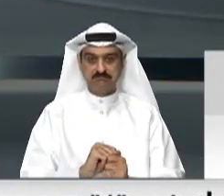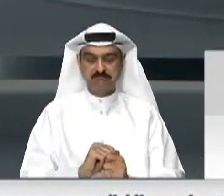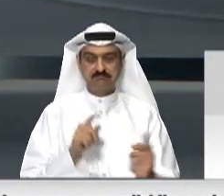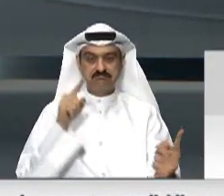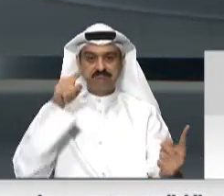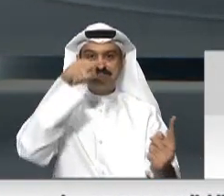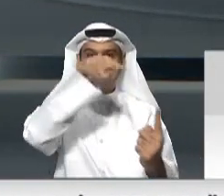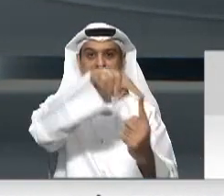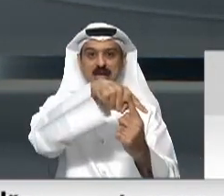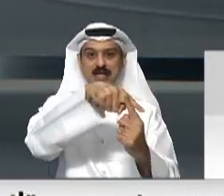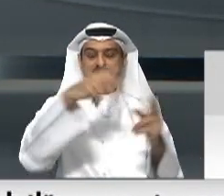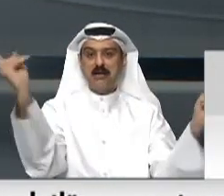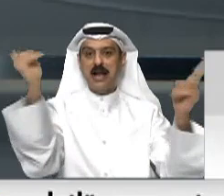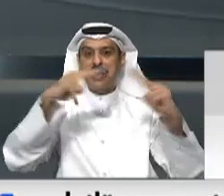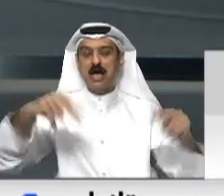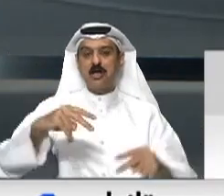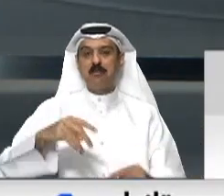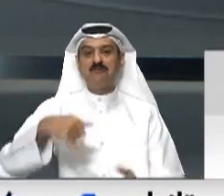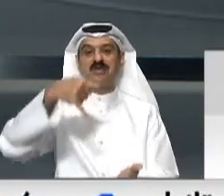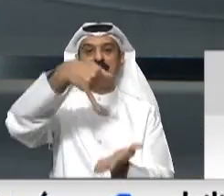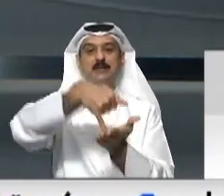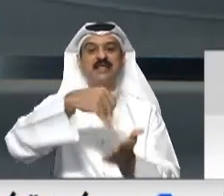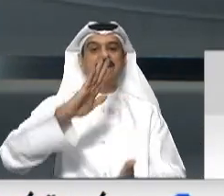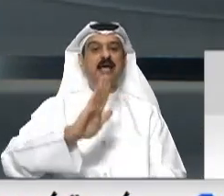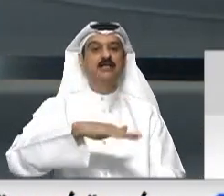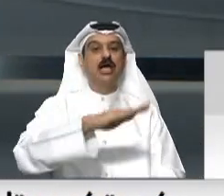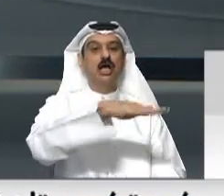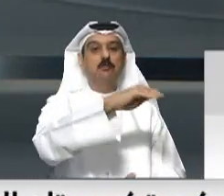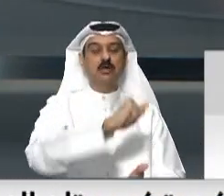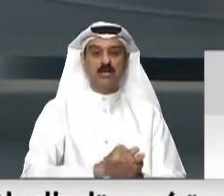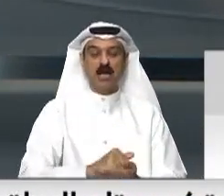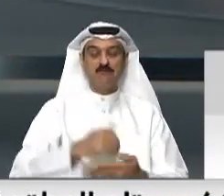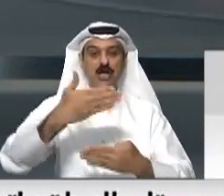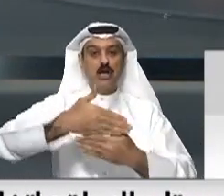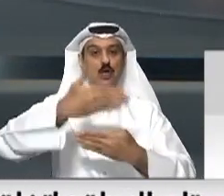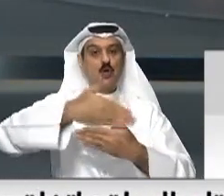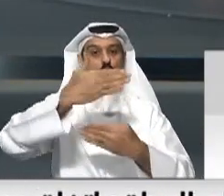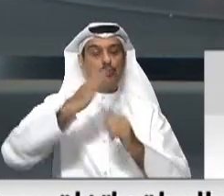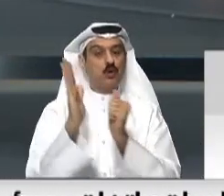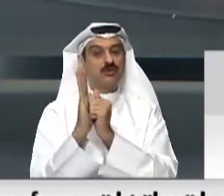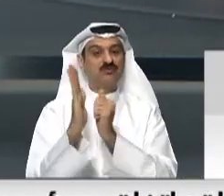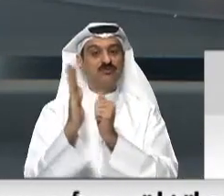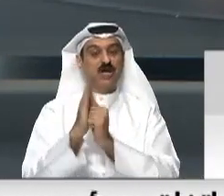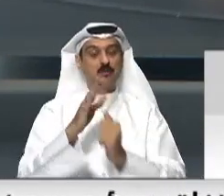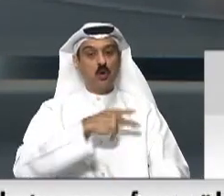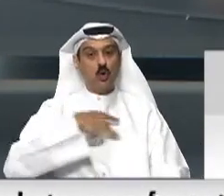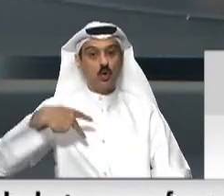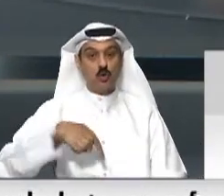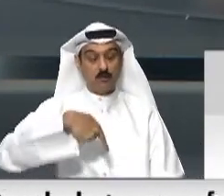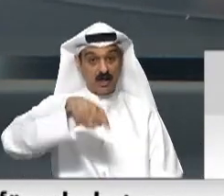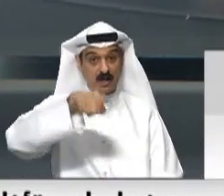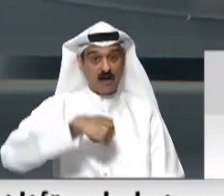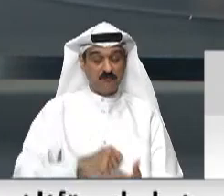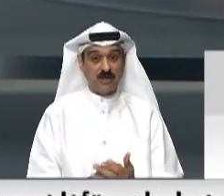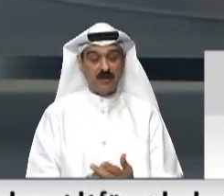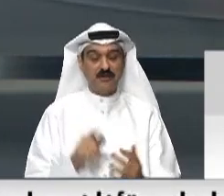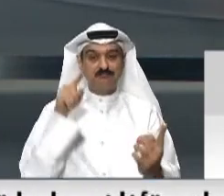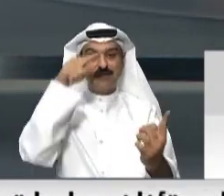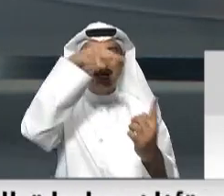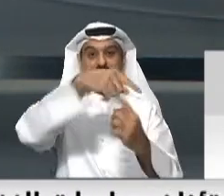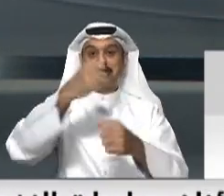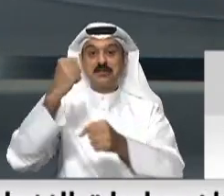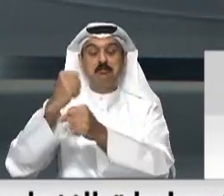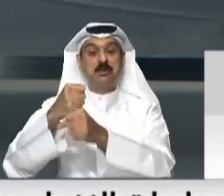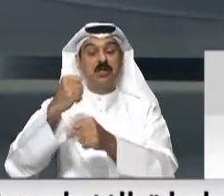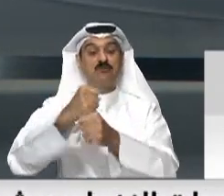التيار الكهربائي لمدينه المطلاع ابتداء من المباني الحكوميه على ان تتلو تلك الخطوه ايصال التيار للوحدات السكنيه